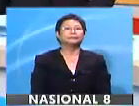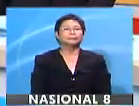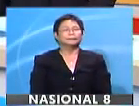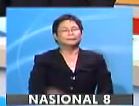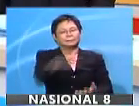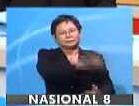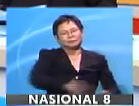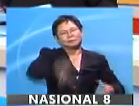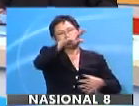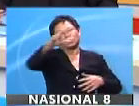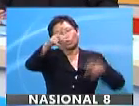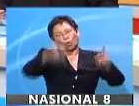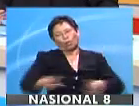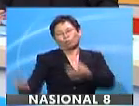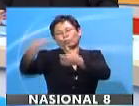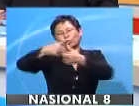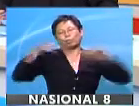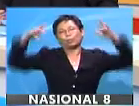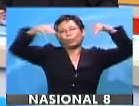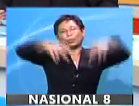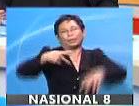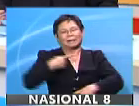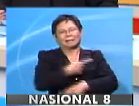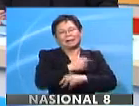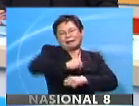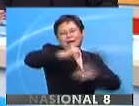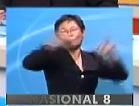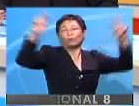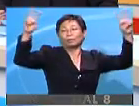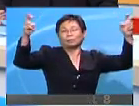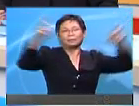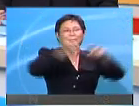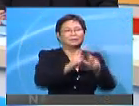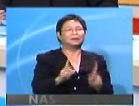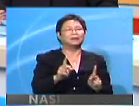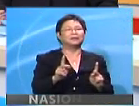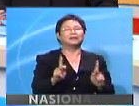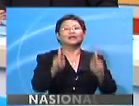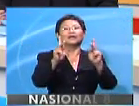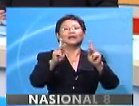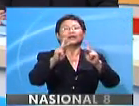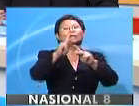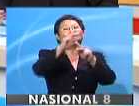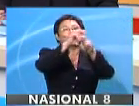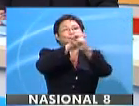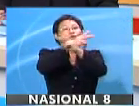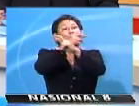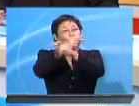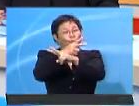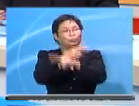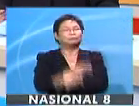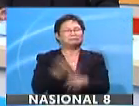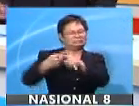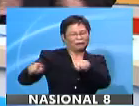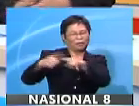hanya sekitar 300 Orang menyertai perhimpunan Kita Lawan di pekarangan Kompleks Sogo dan Jalan Tuanku Abdul Rahman ibu negara berbeza dengan